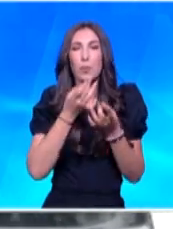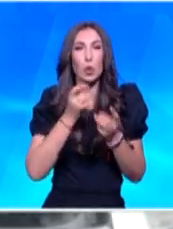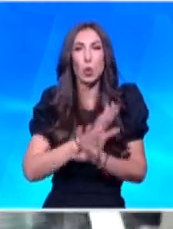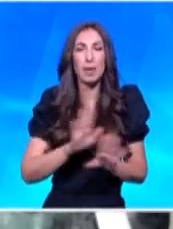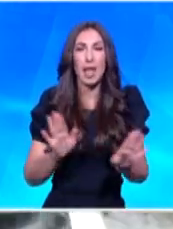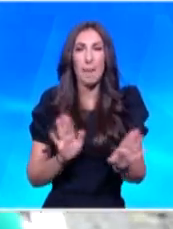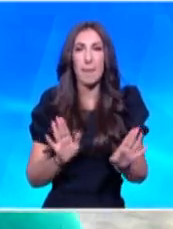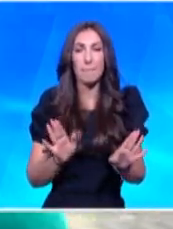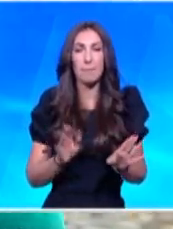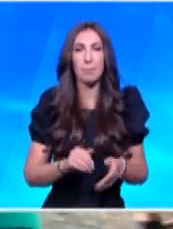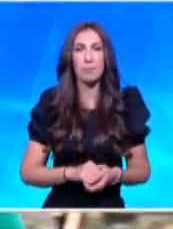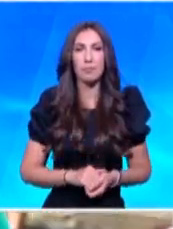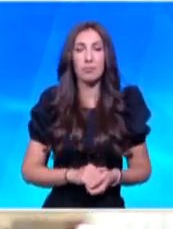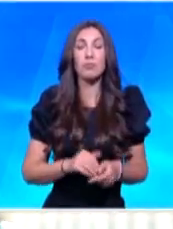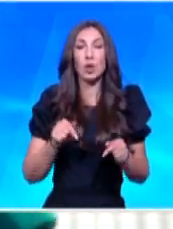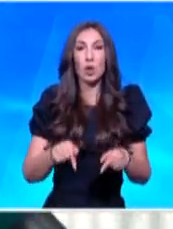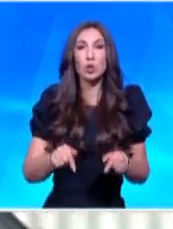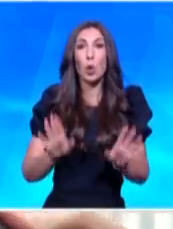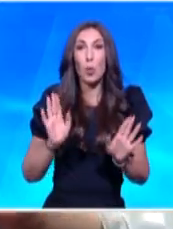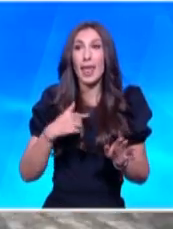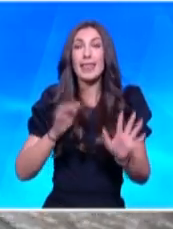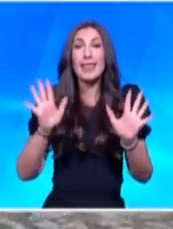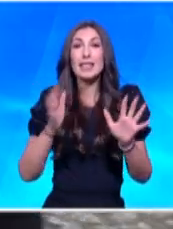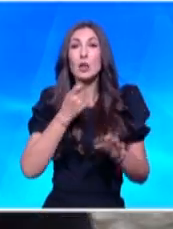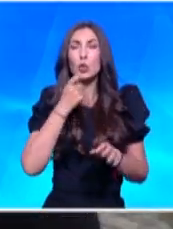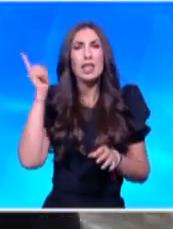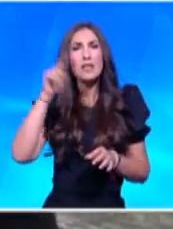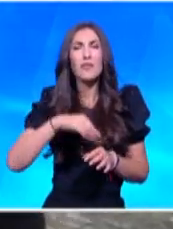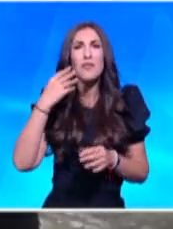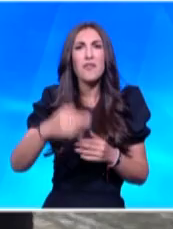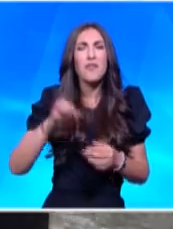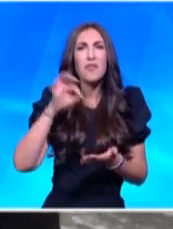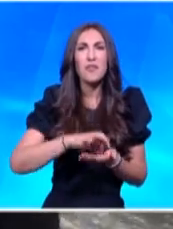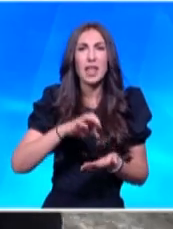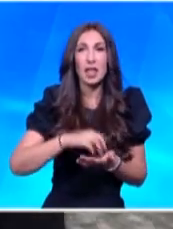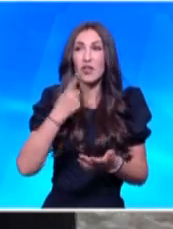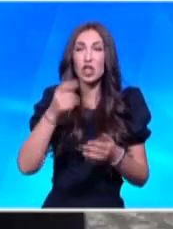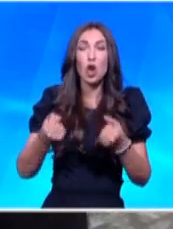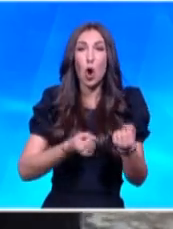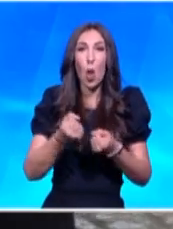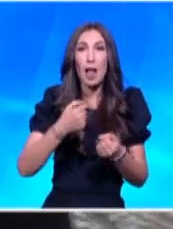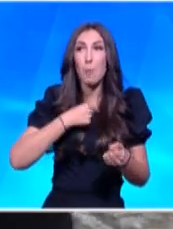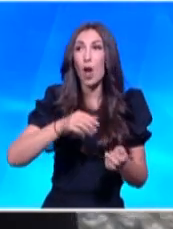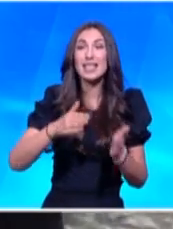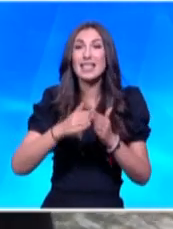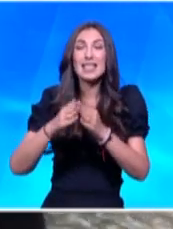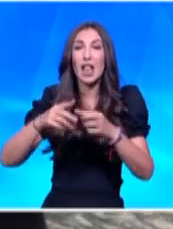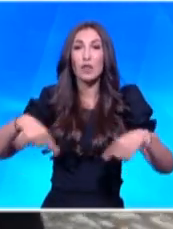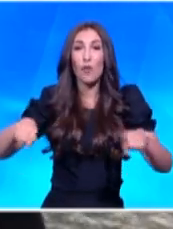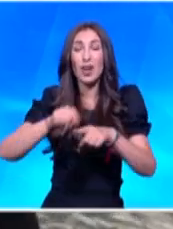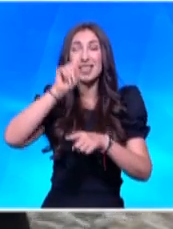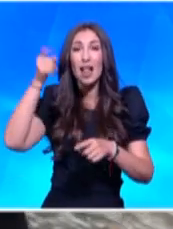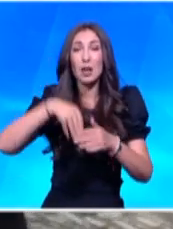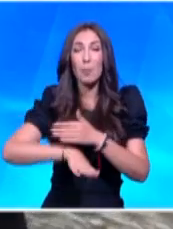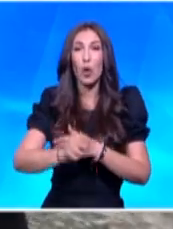случва? Да. Тук поне от 10 години идваме. Ето, колата ми вече в съседния двор, цял ден е под вода. На два